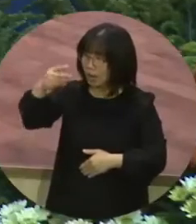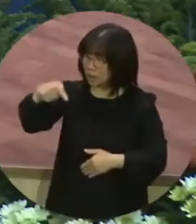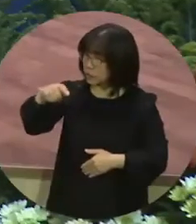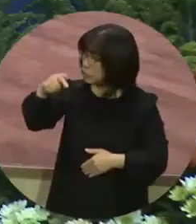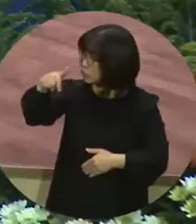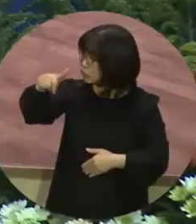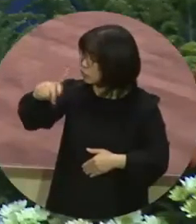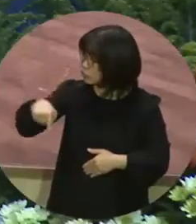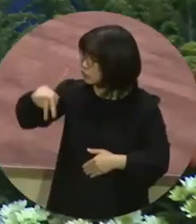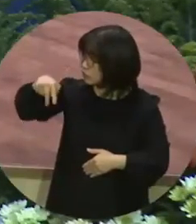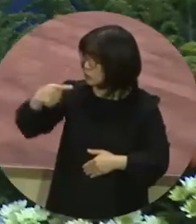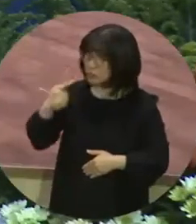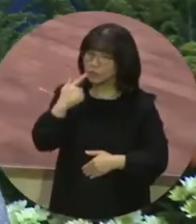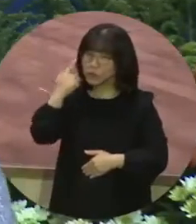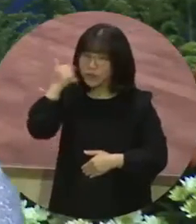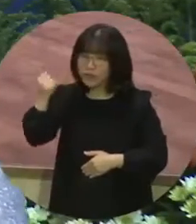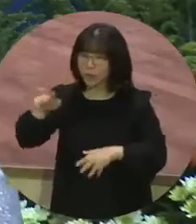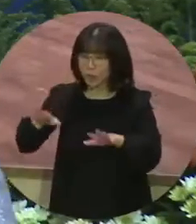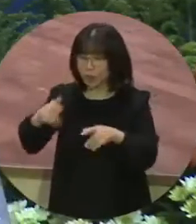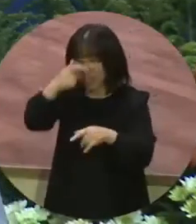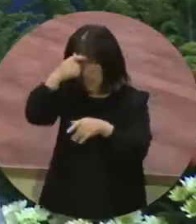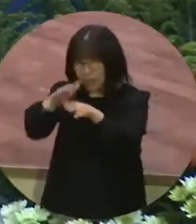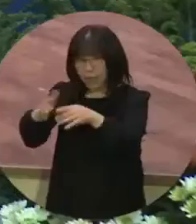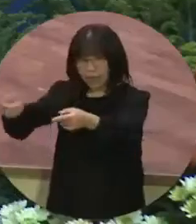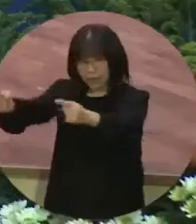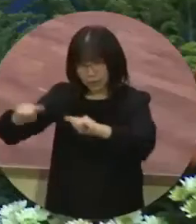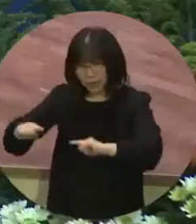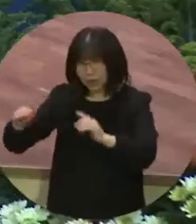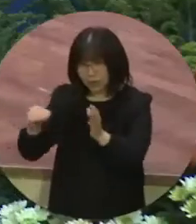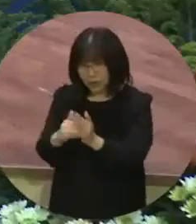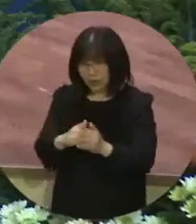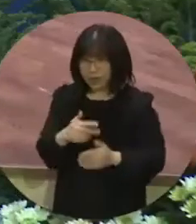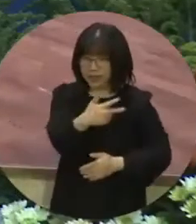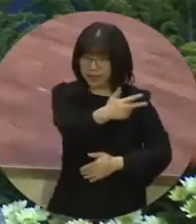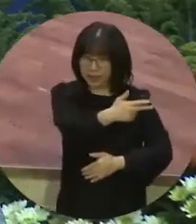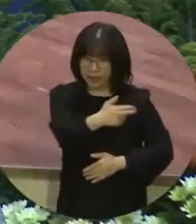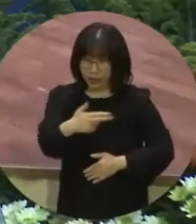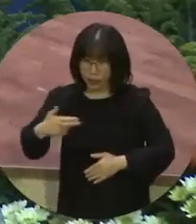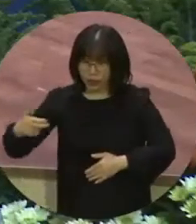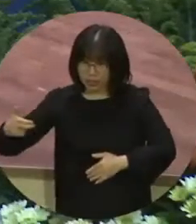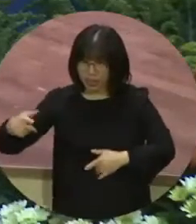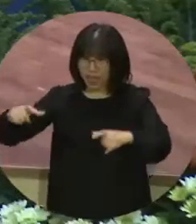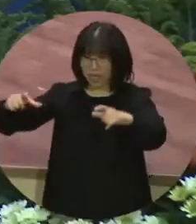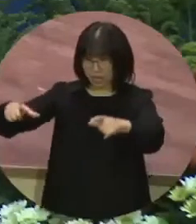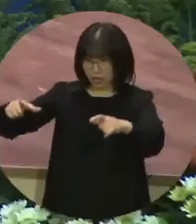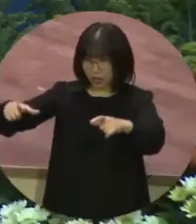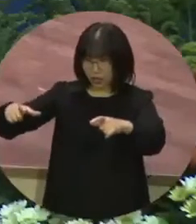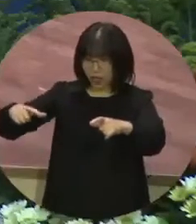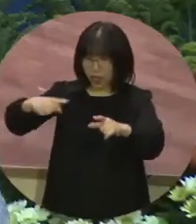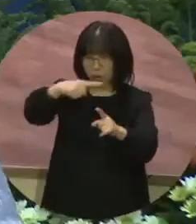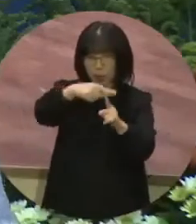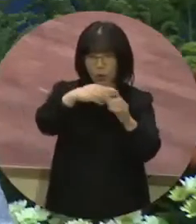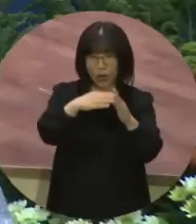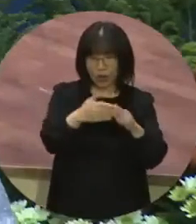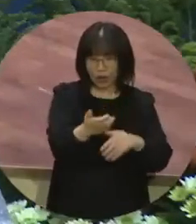했는데 이 인도네시아 전역에 뭐 이 교회가 많은데